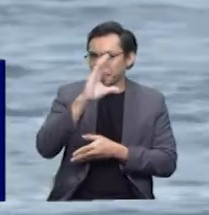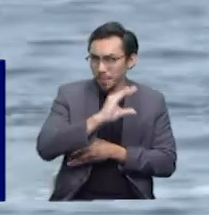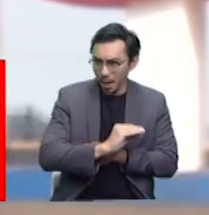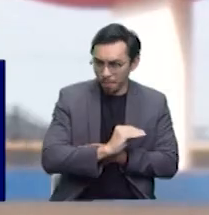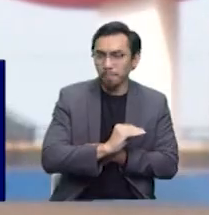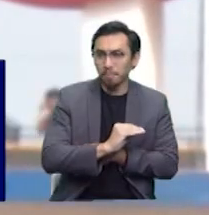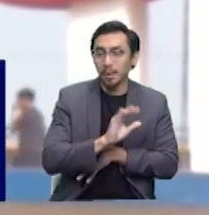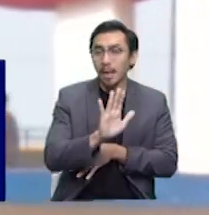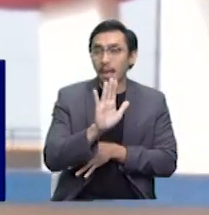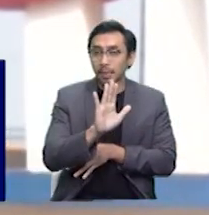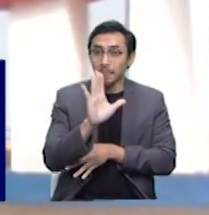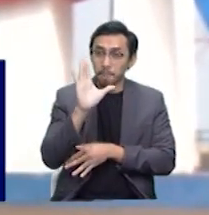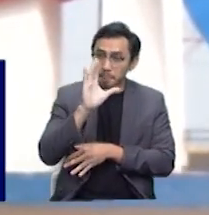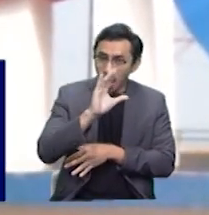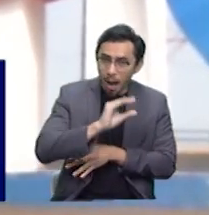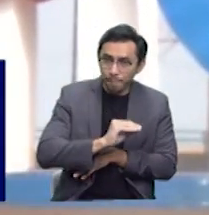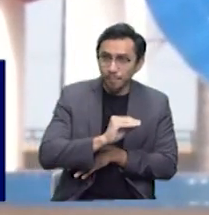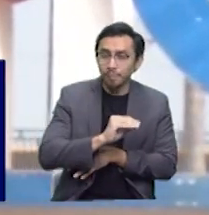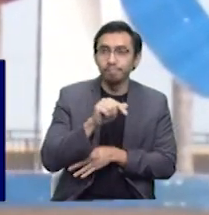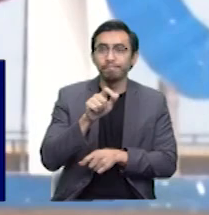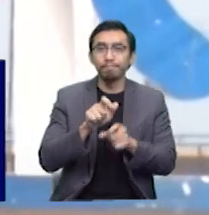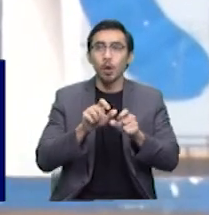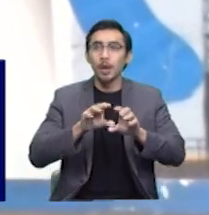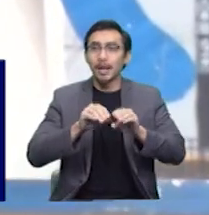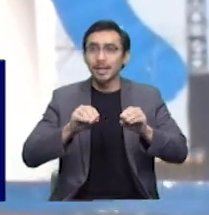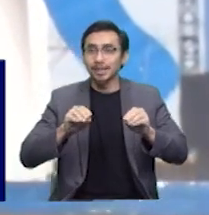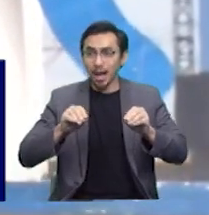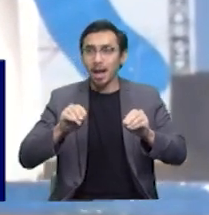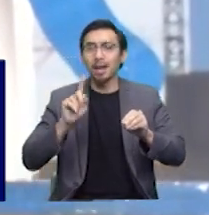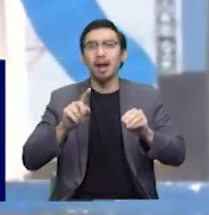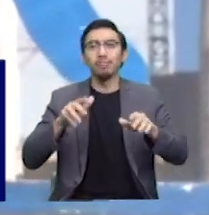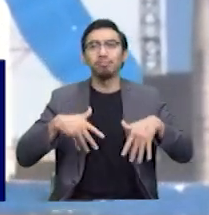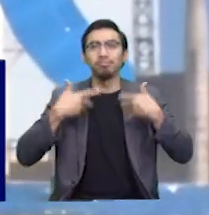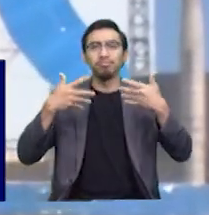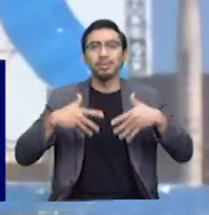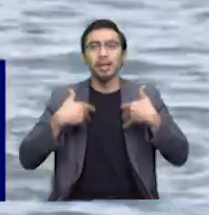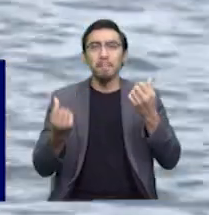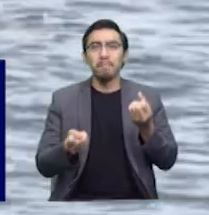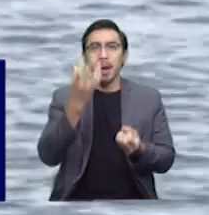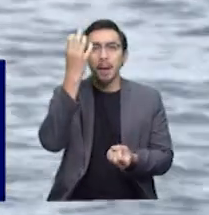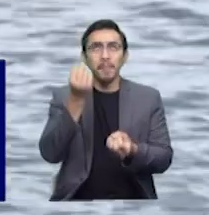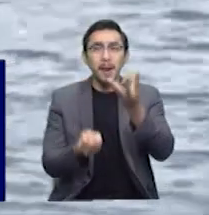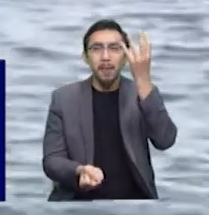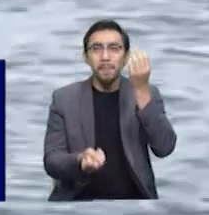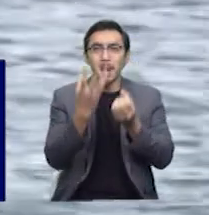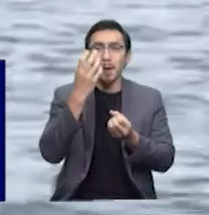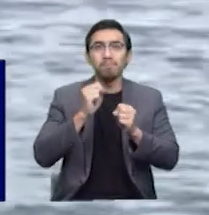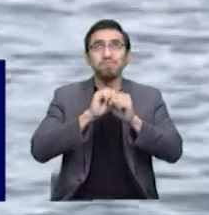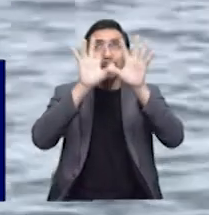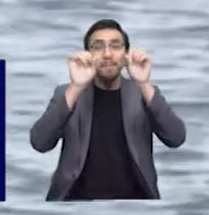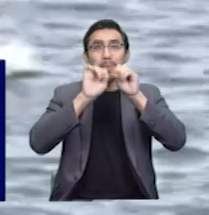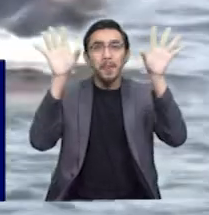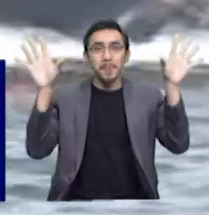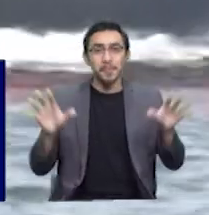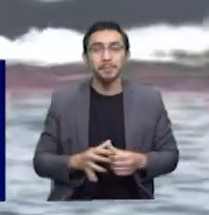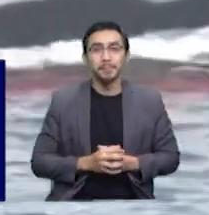pengelola Ancol kembali menggelar pesta kembang api yang layak Anda tunggu di detik-detik malam pergantian tahun. Atraksi kembang